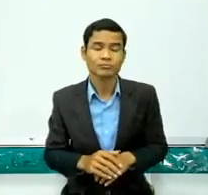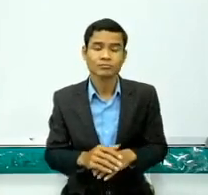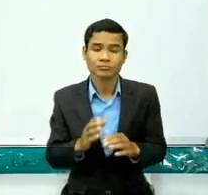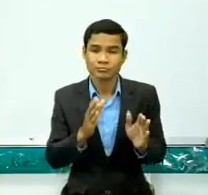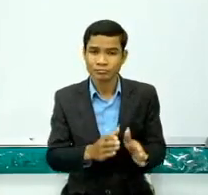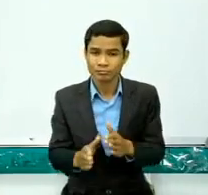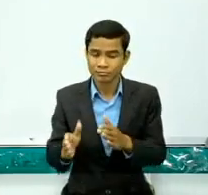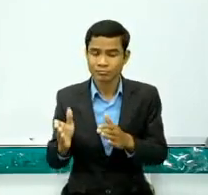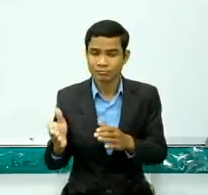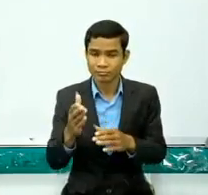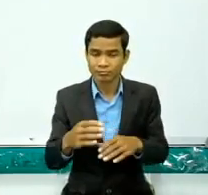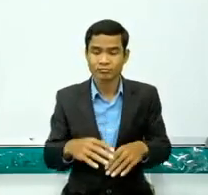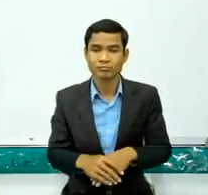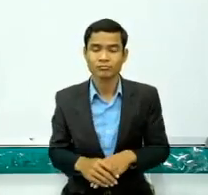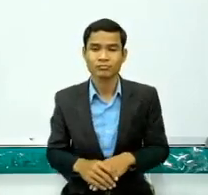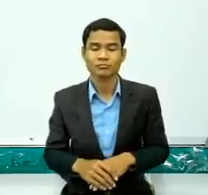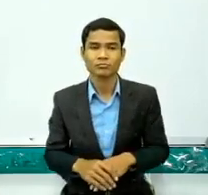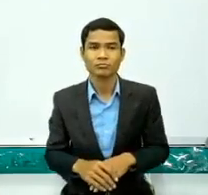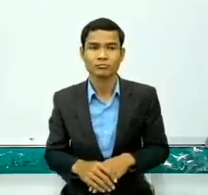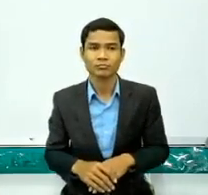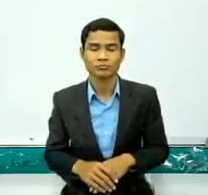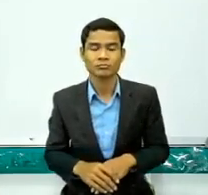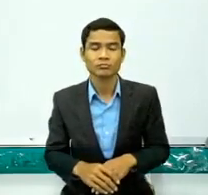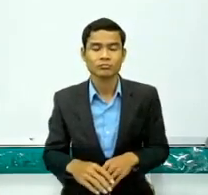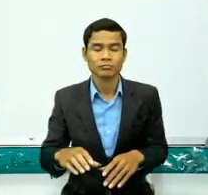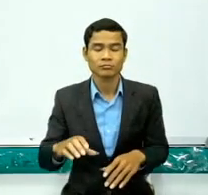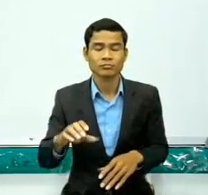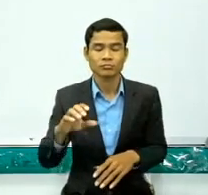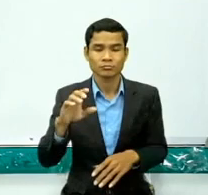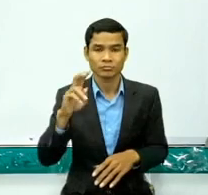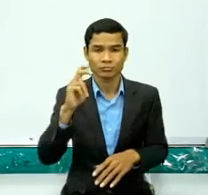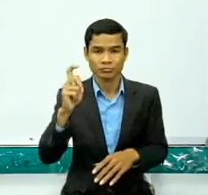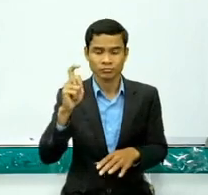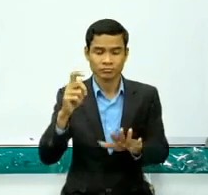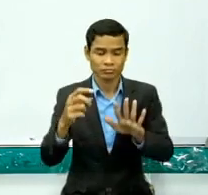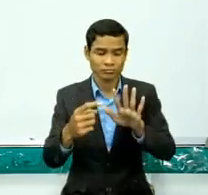ខ្លួនទាំងអស់គ្នាខឺ